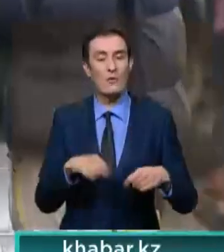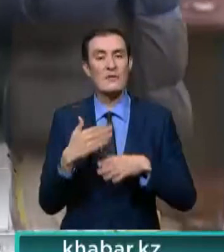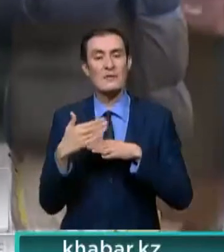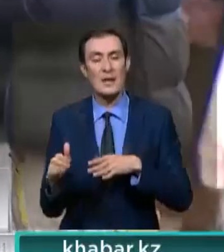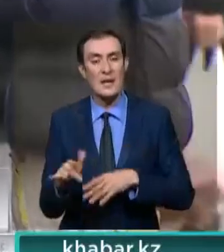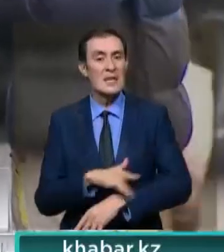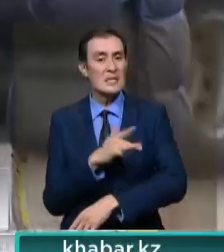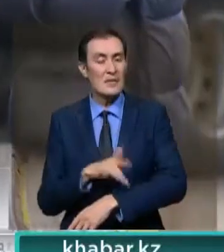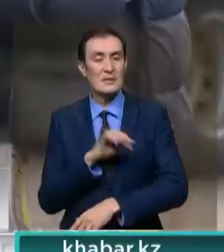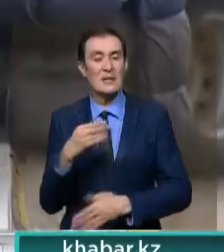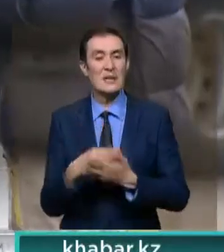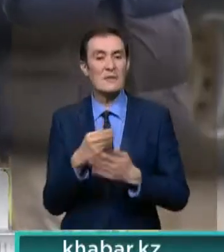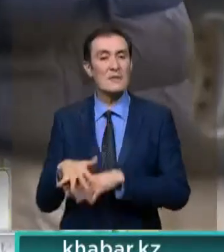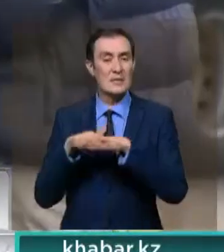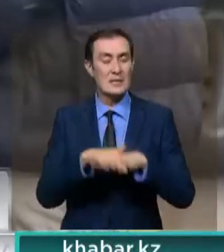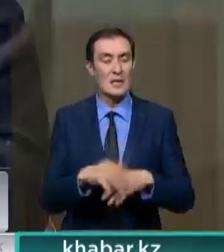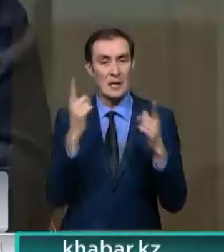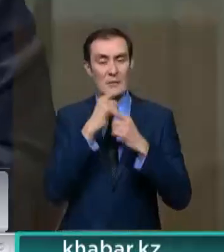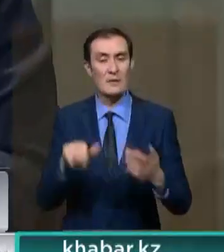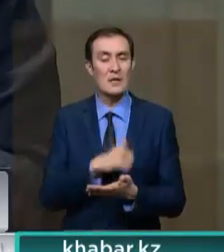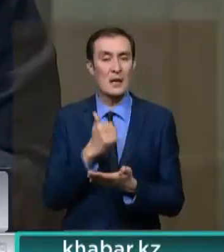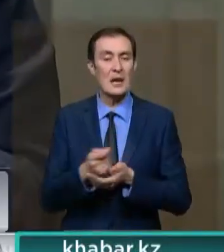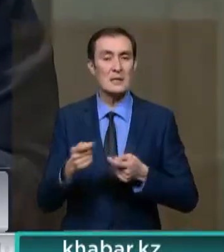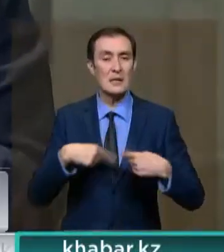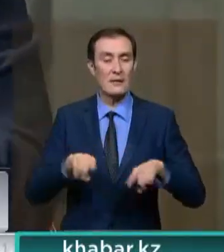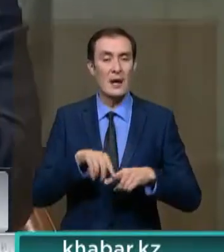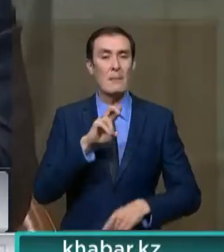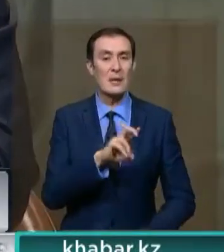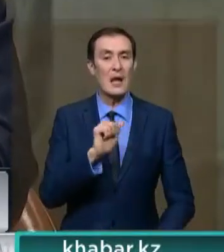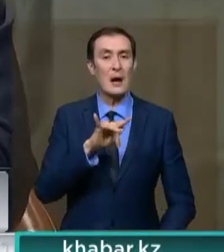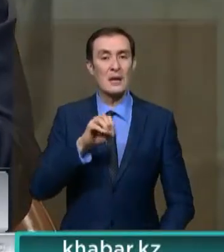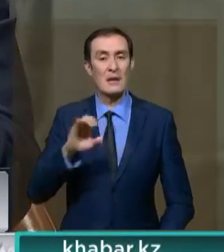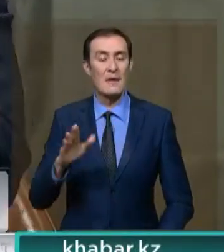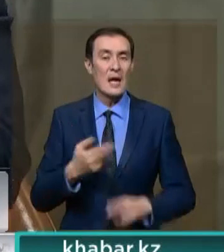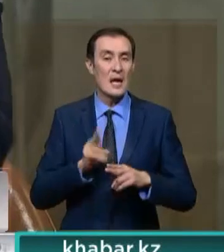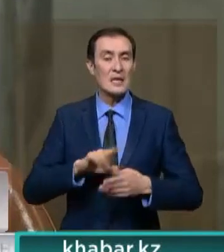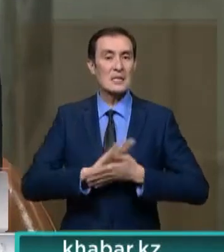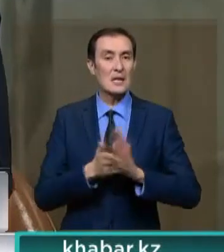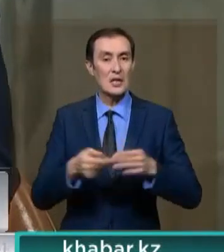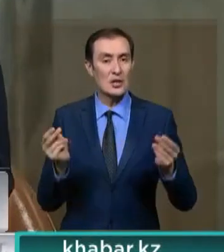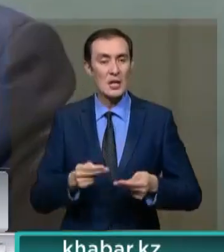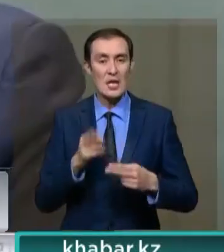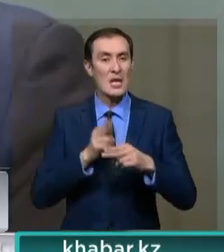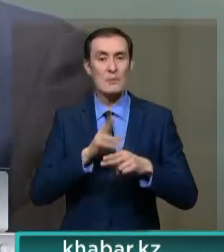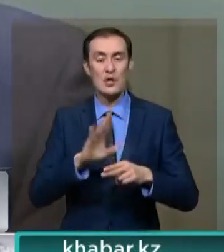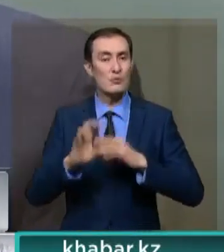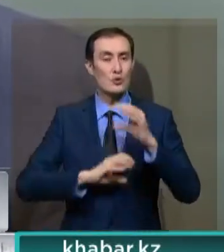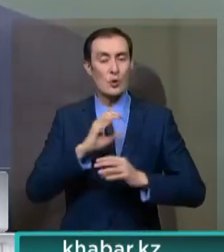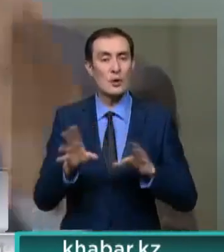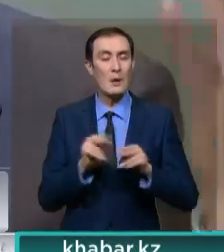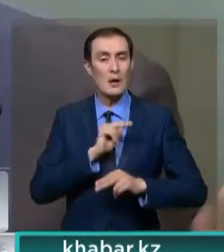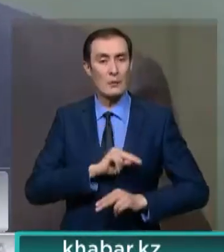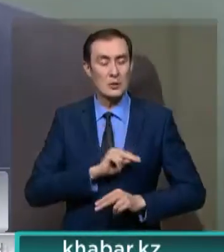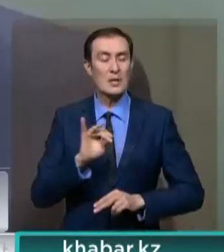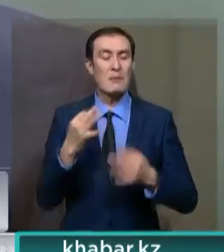сфере сервиса и инвестиций. Как отметил генсек Тюркского совета Багдат Амреев, это соглашение не противоречит международным